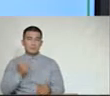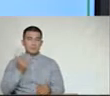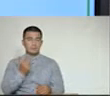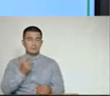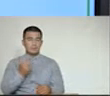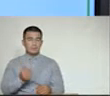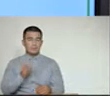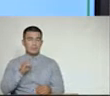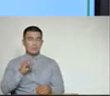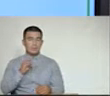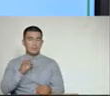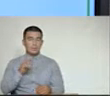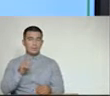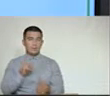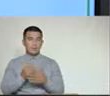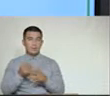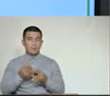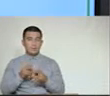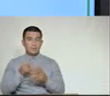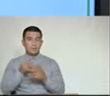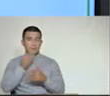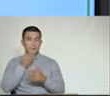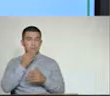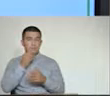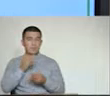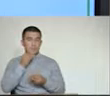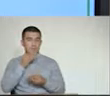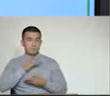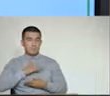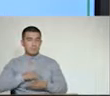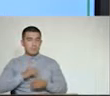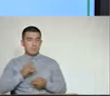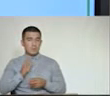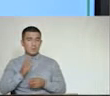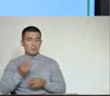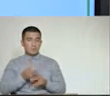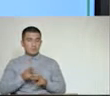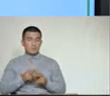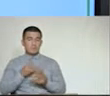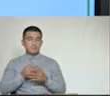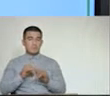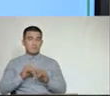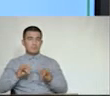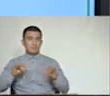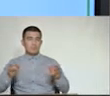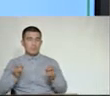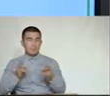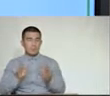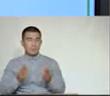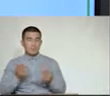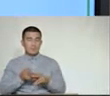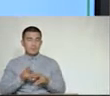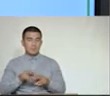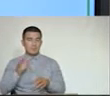Uchinchi, tufilka oziqni qanday hazm qiladi? To'rtinchi, tufilkaning jinsiz ko'payishi qanday